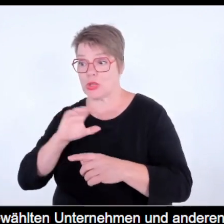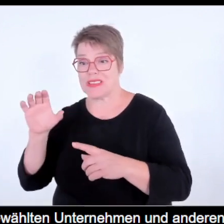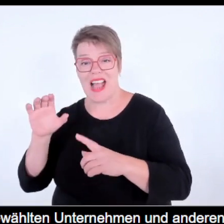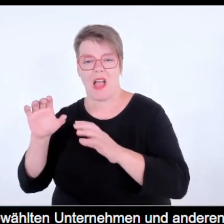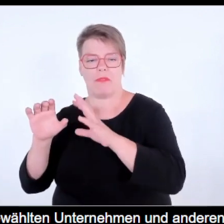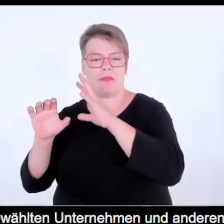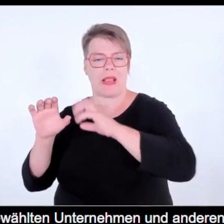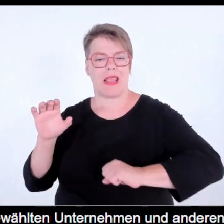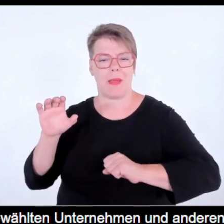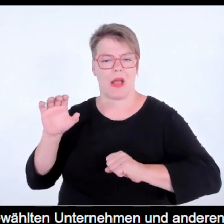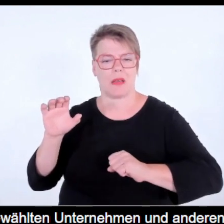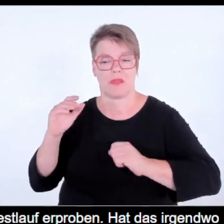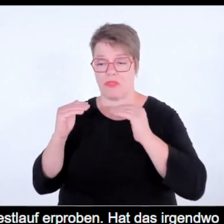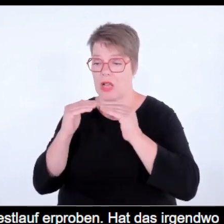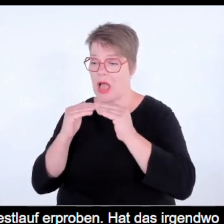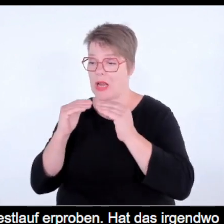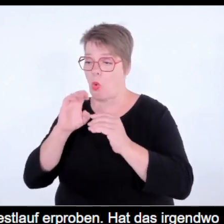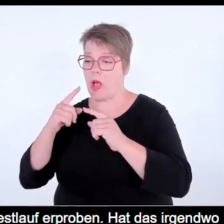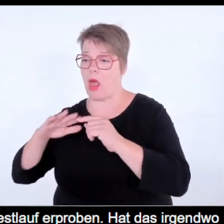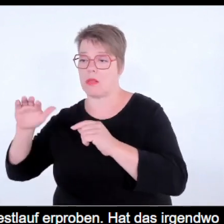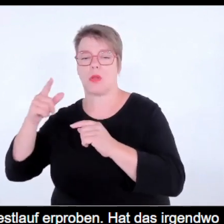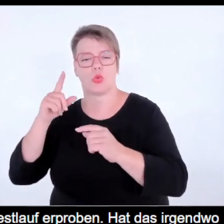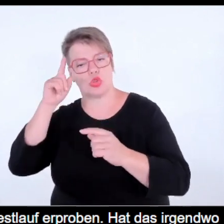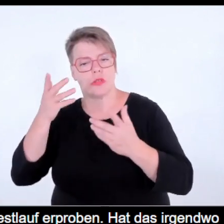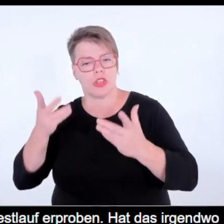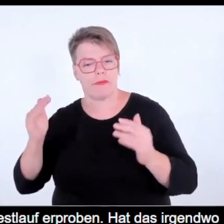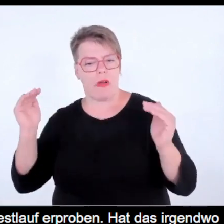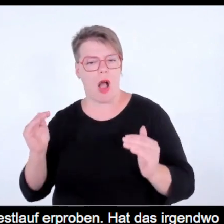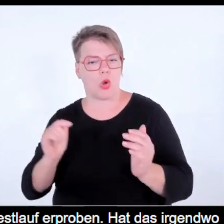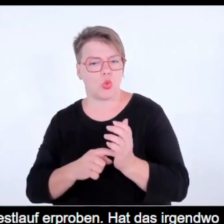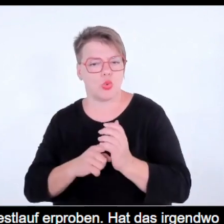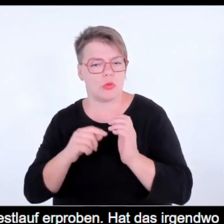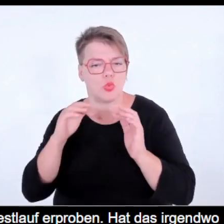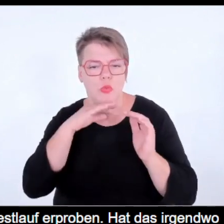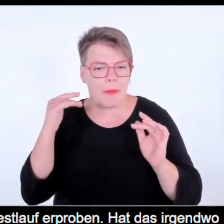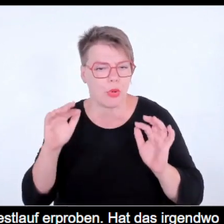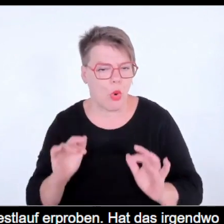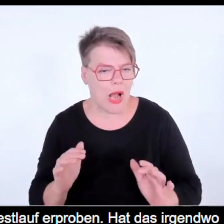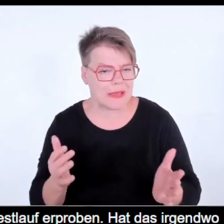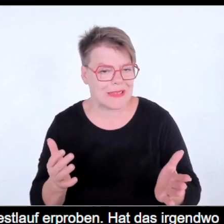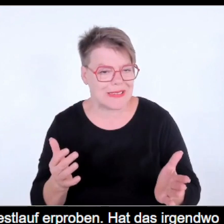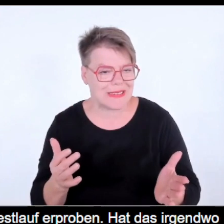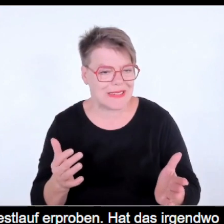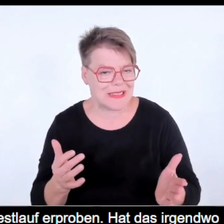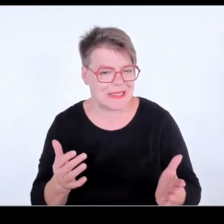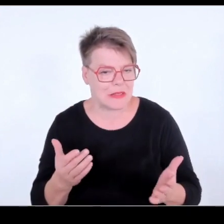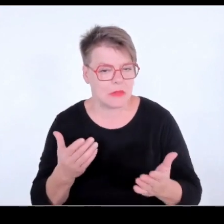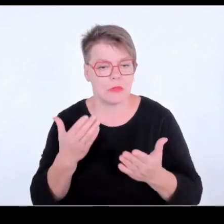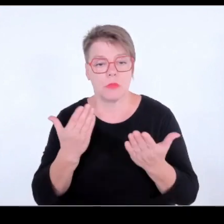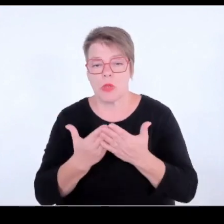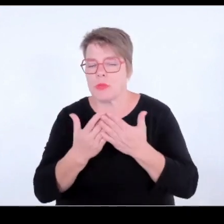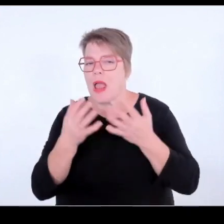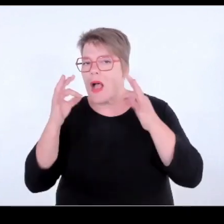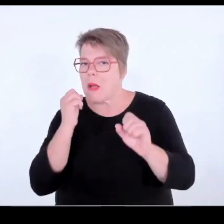transportiert wird. Dann kam aus der Verwaltung die Idee heraus, man müsste dann eine eigene Kirchweihbaumverordnung machen, so um das für alle gleich handhaben zu lassen. Also es sind so